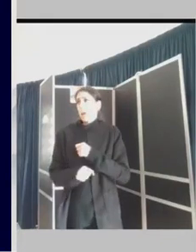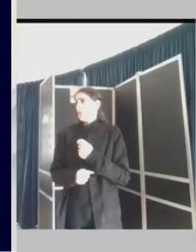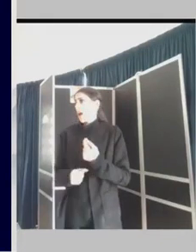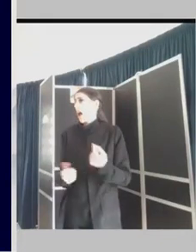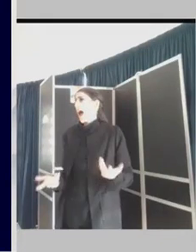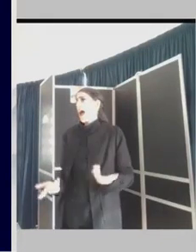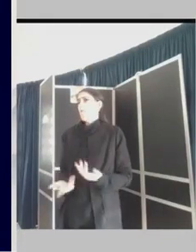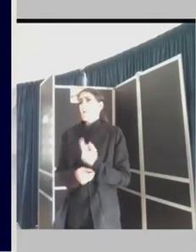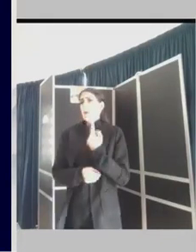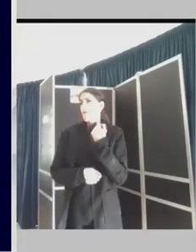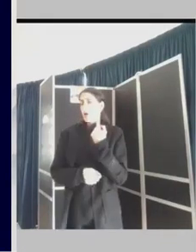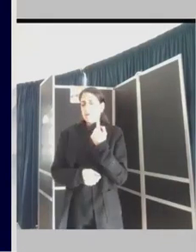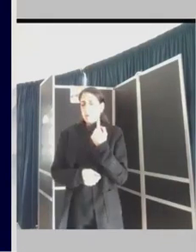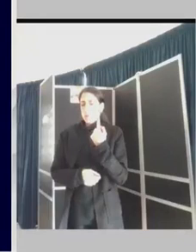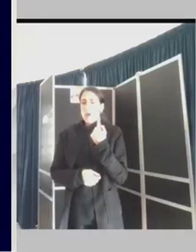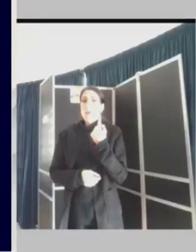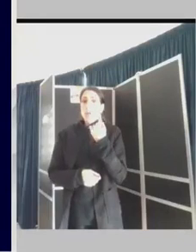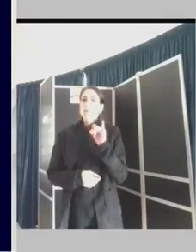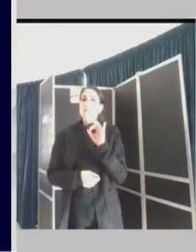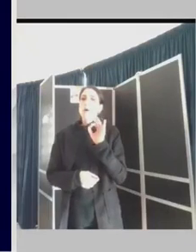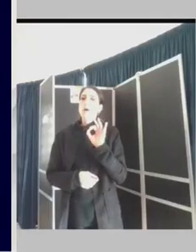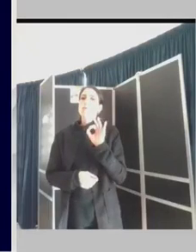Stava per far morire